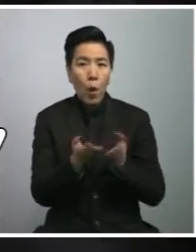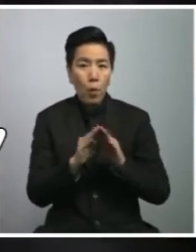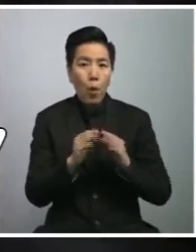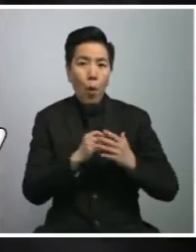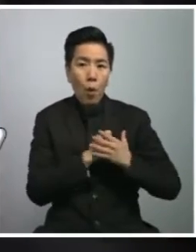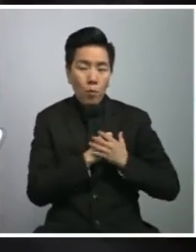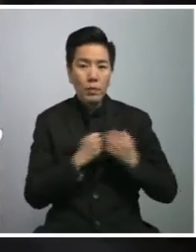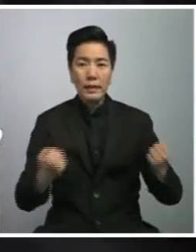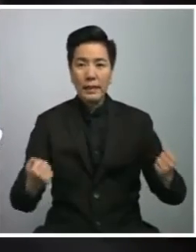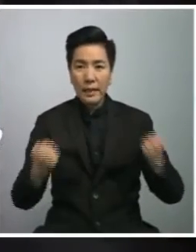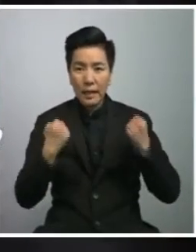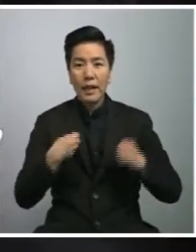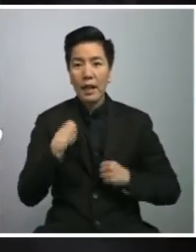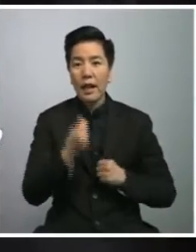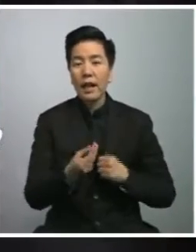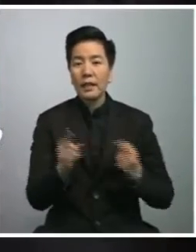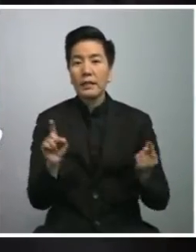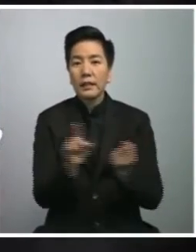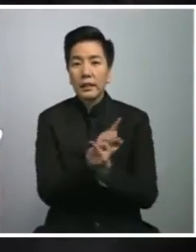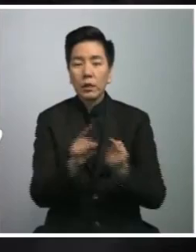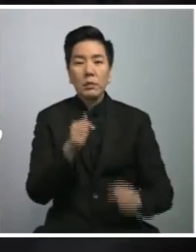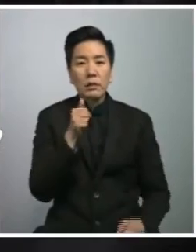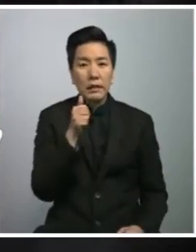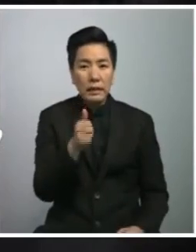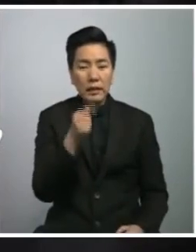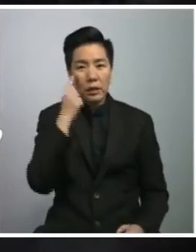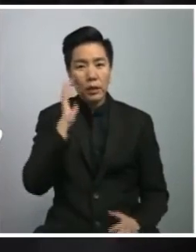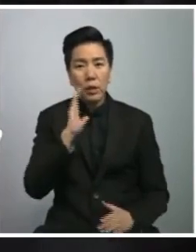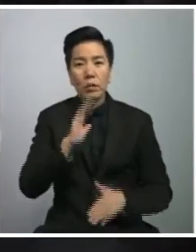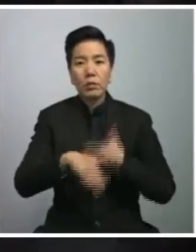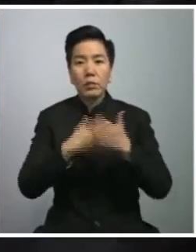แล้วก็ครอบครัวแข็งแรงทำให้สังคมดีแล้วก็มีวิวัฒนาการที่ดีต่อไป